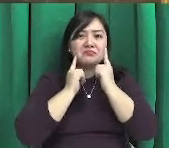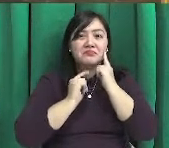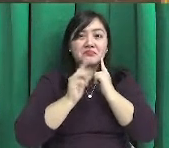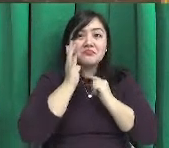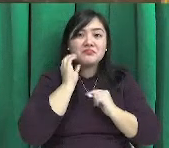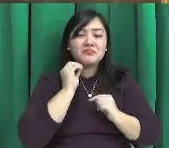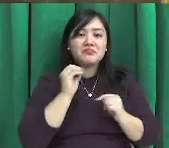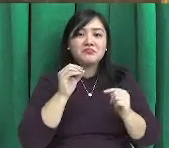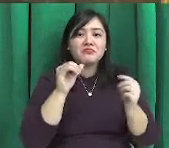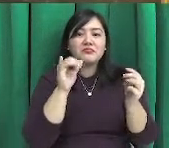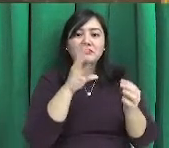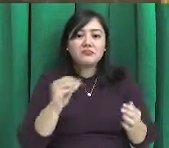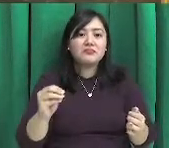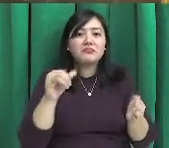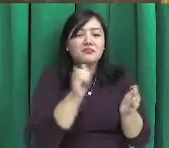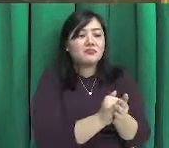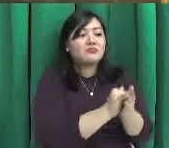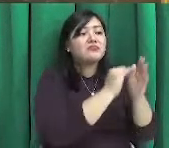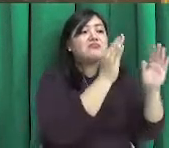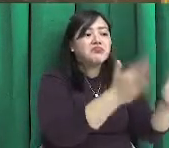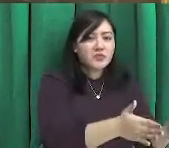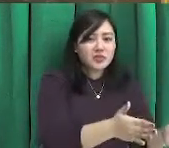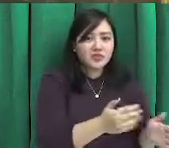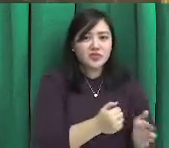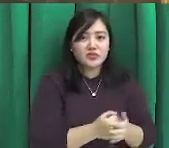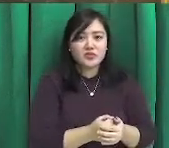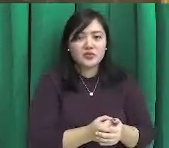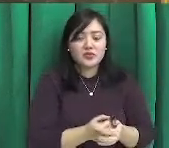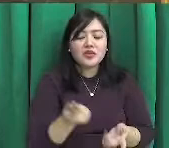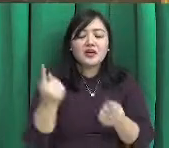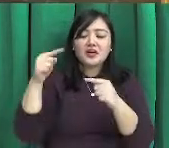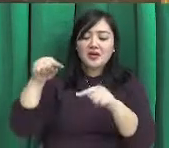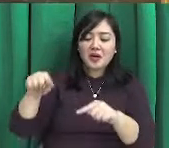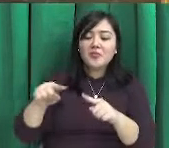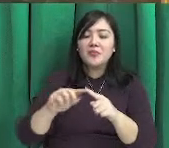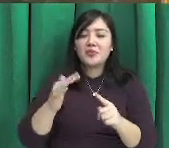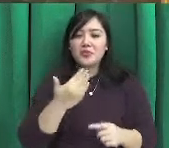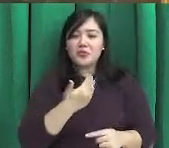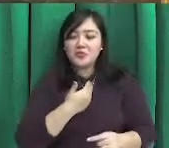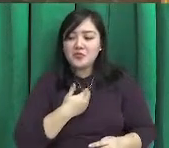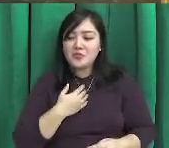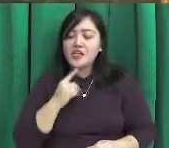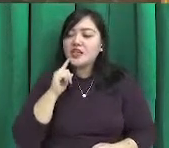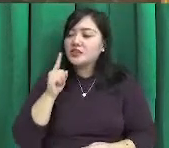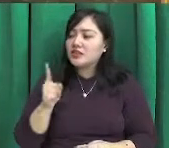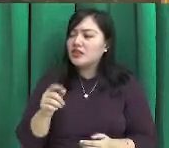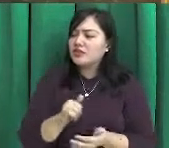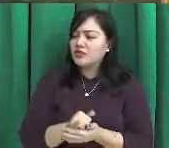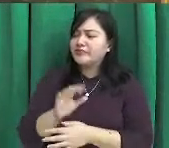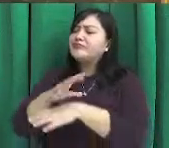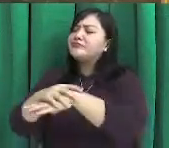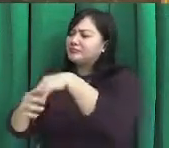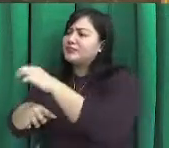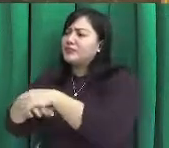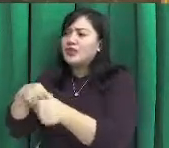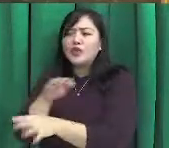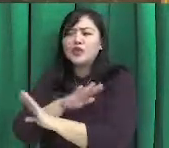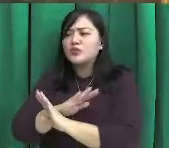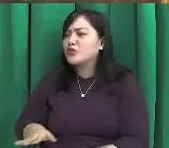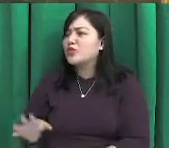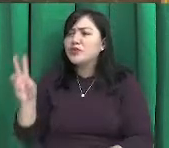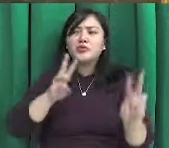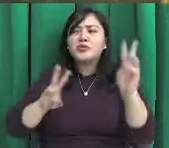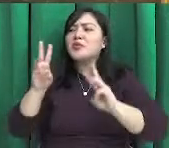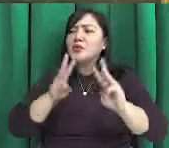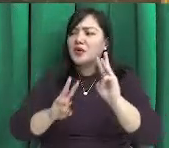niya, "Don't worry, ma'am. Your money. Investment is in good hands. Hindi